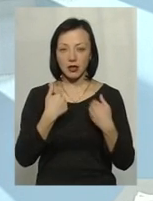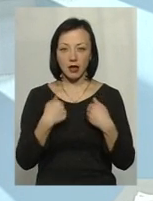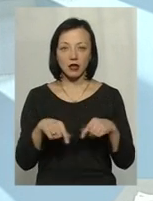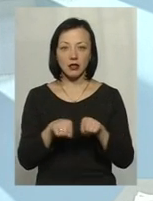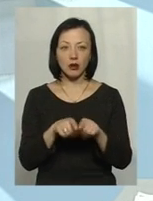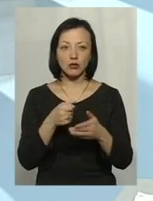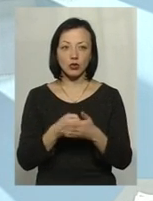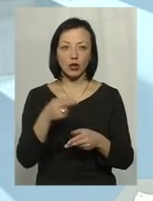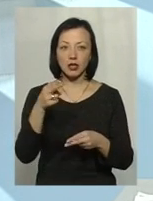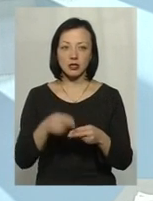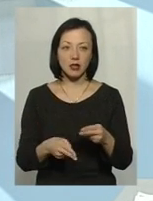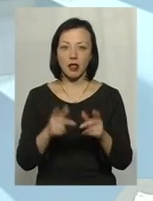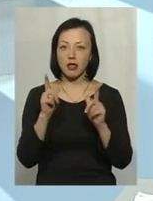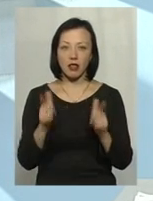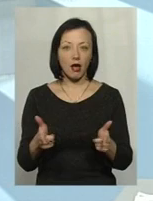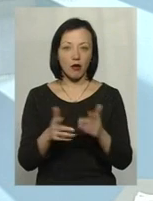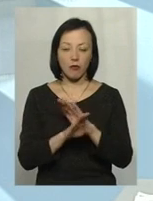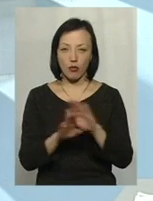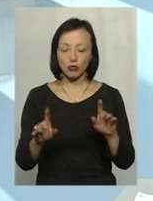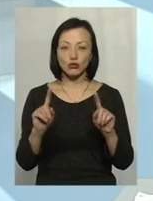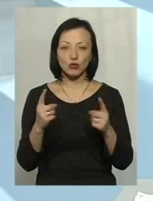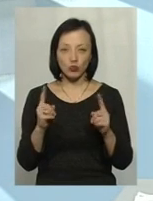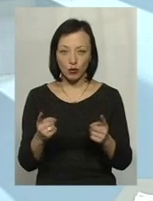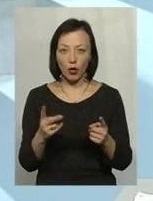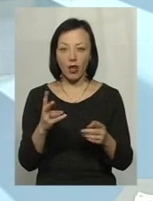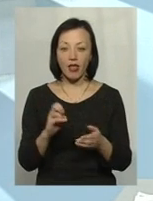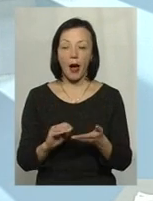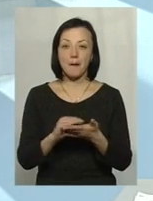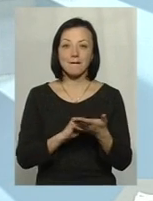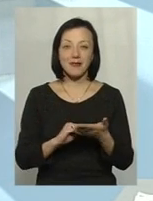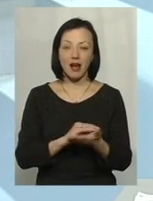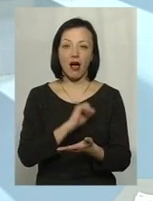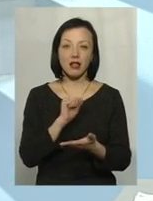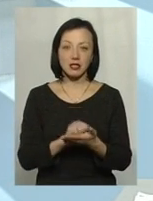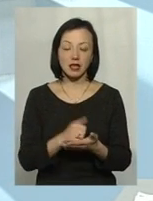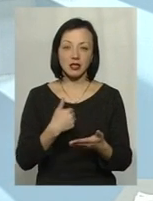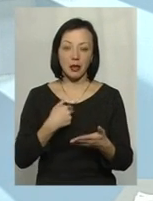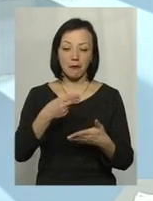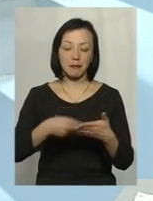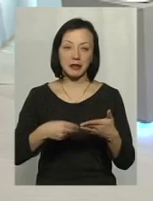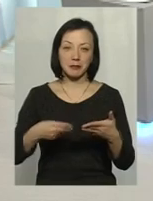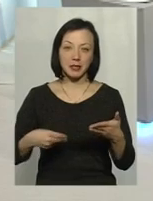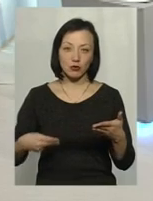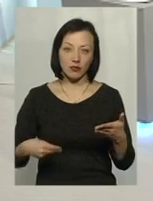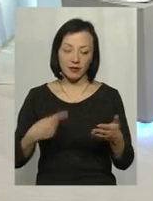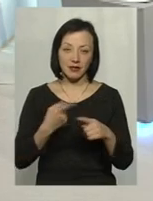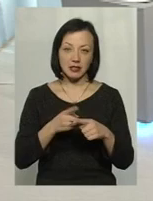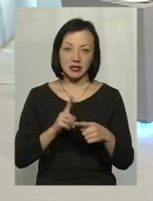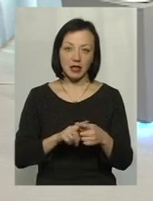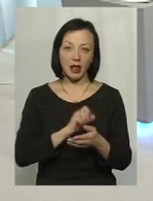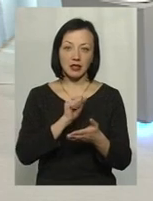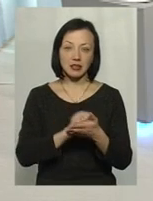до кінця не погоджувався з ними. Чому? Тому що на переатестацію я підписував атестаційні листи